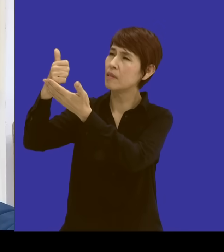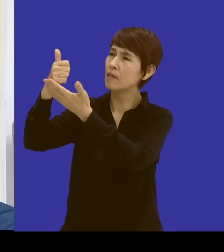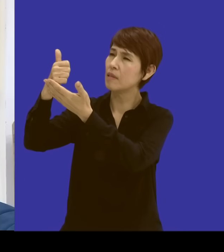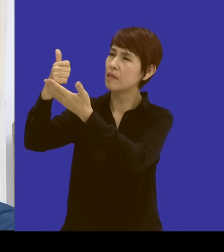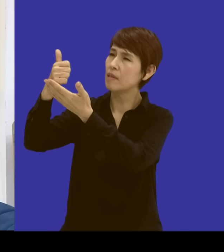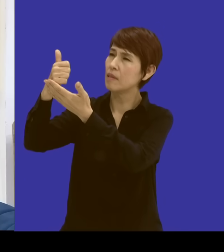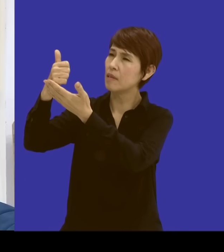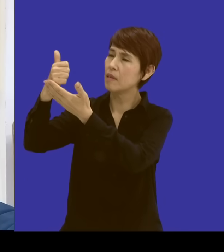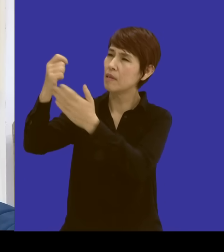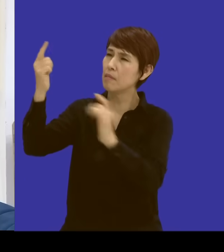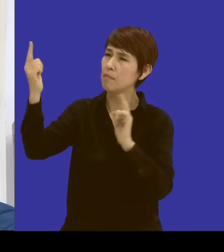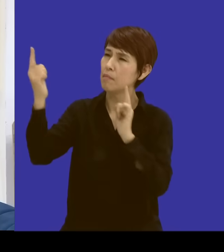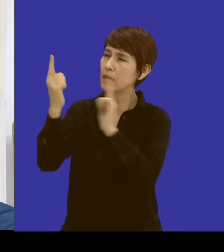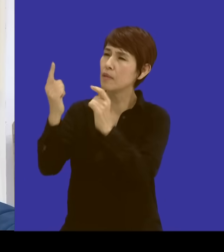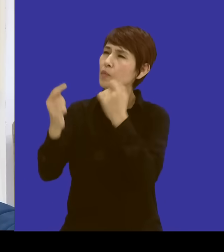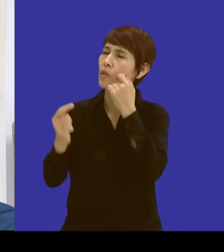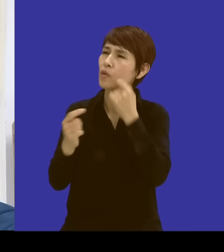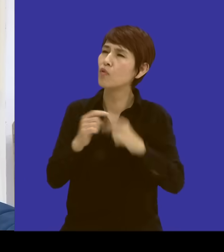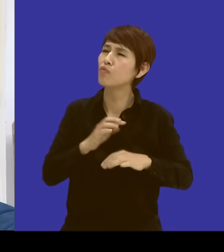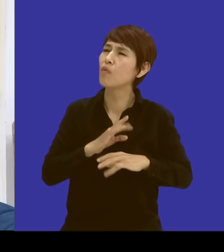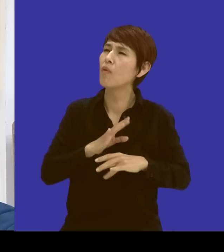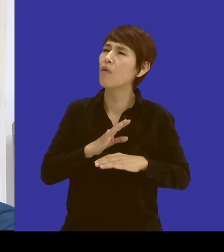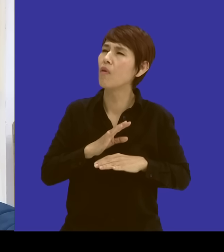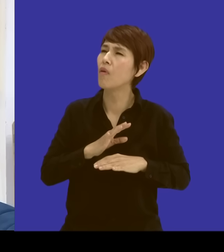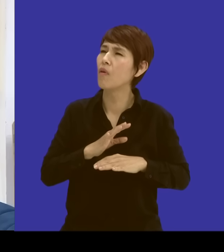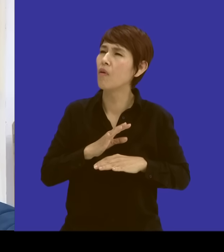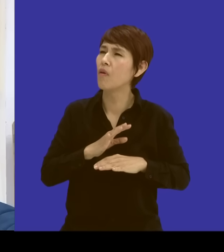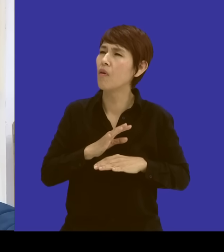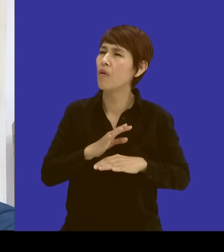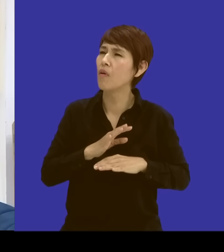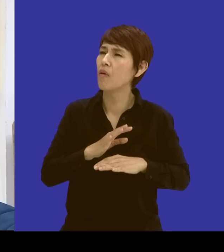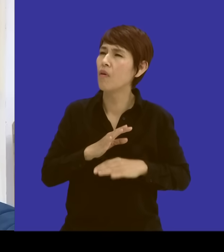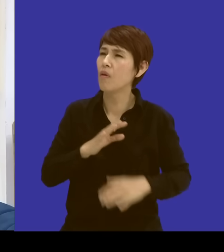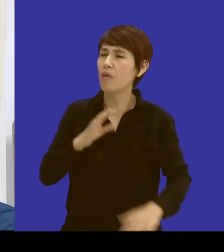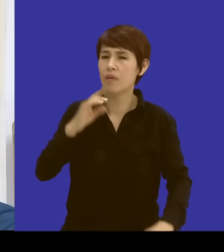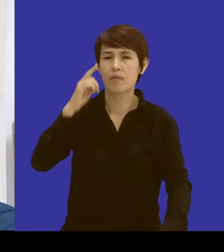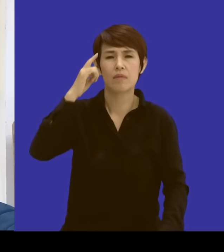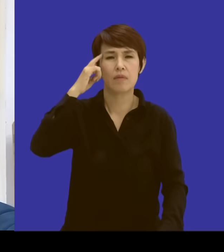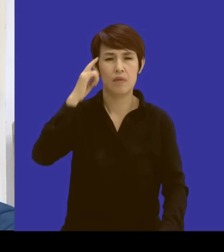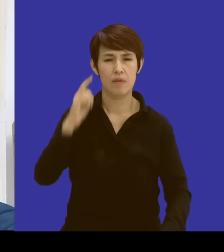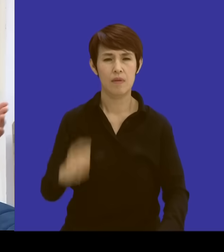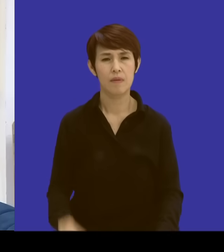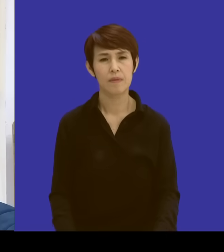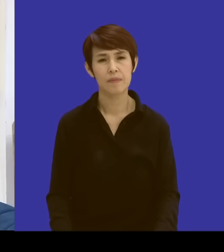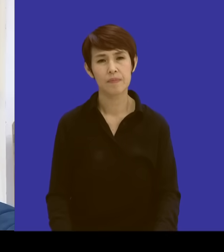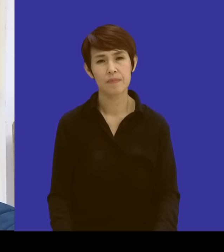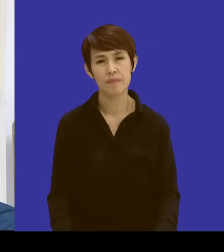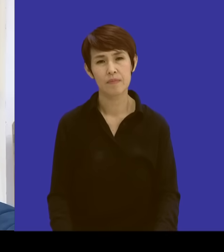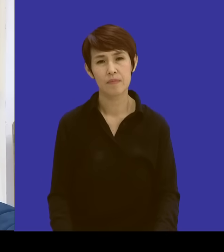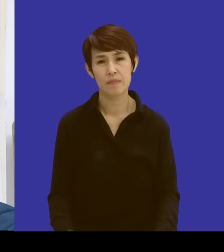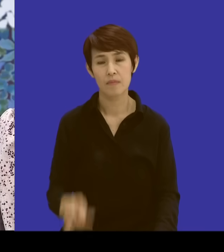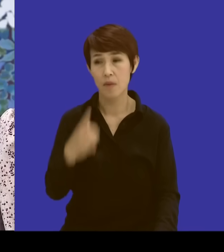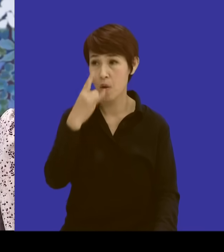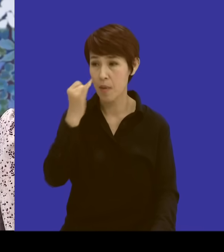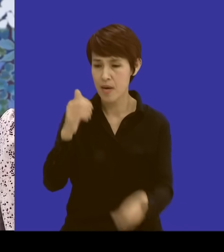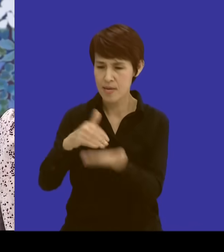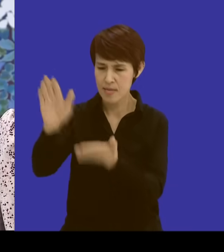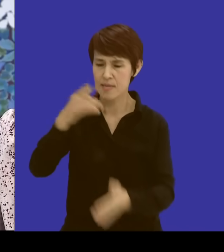40년 가까이 만나지 못하고 두려운 하나님으로 이렇게 하고 살았어. 어머니를 집에서 내쫓고